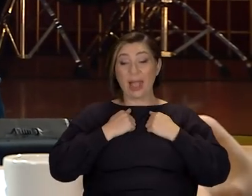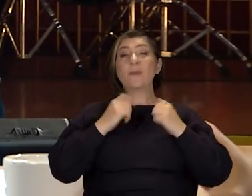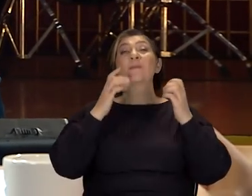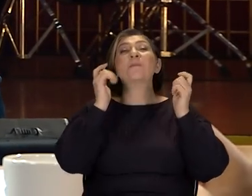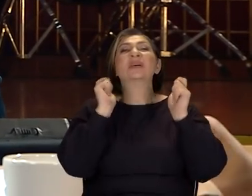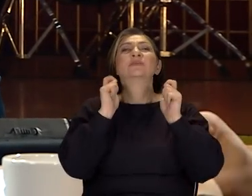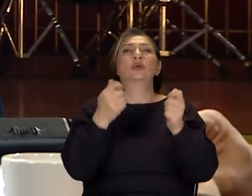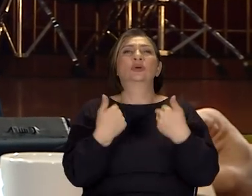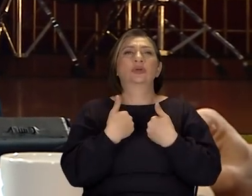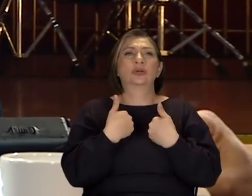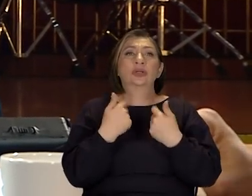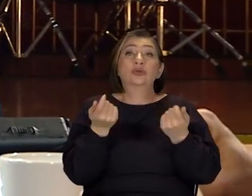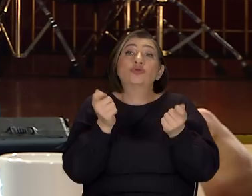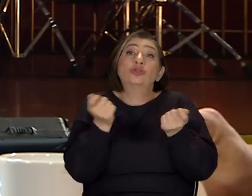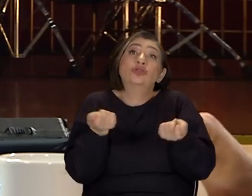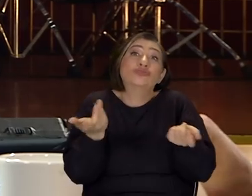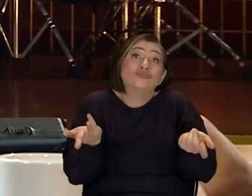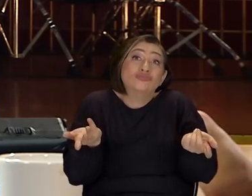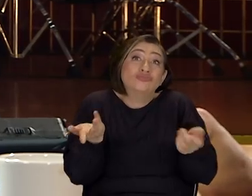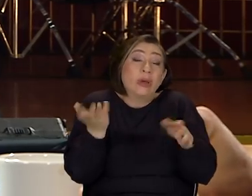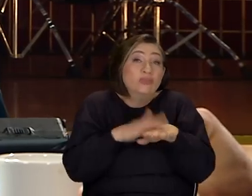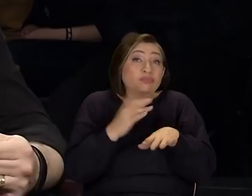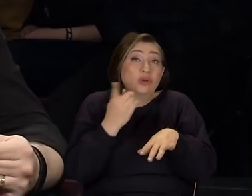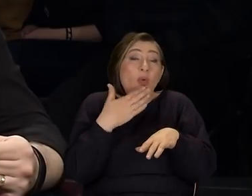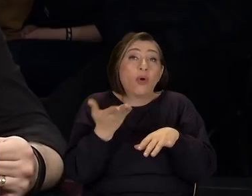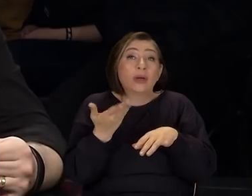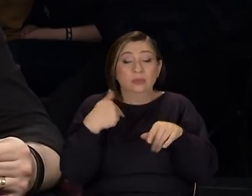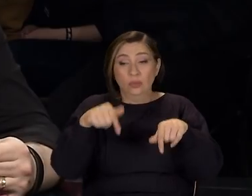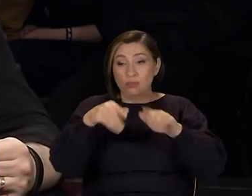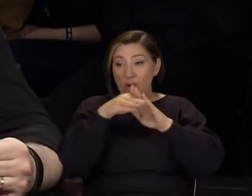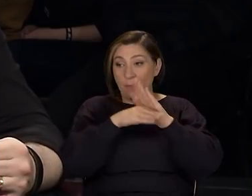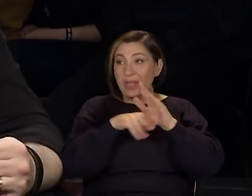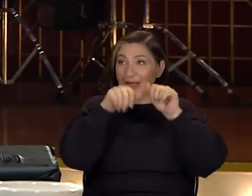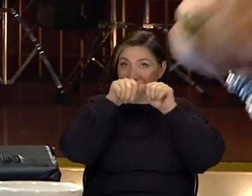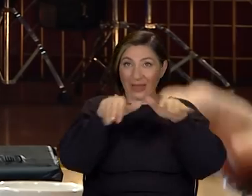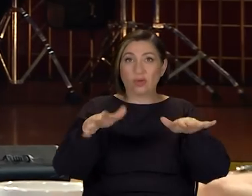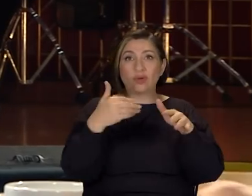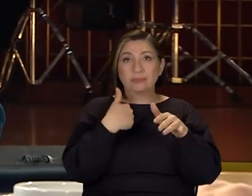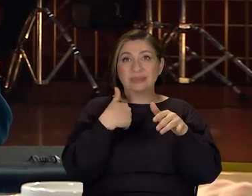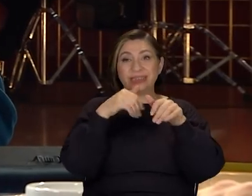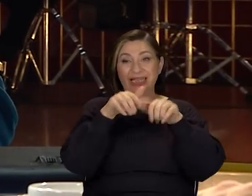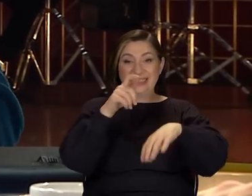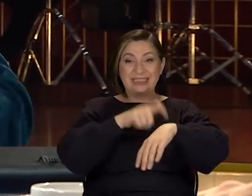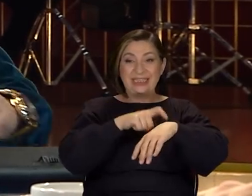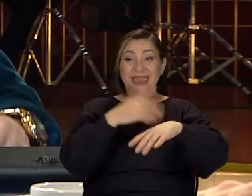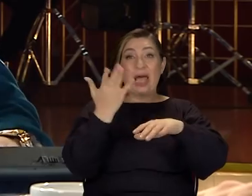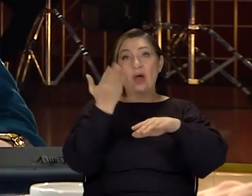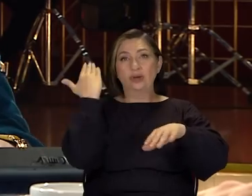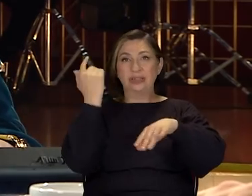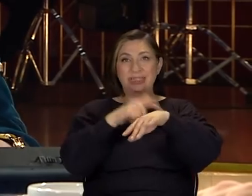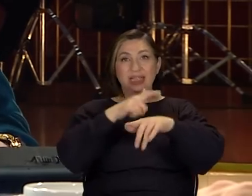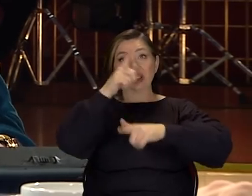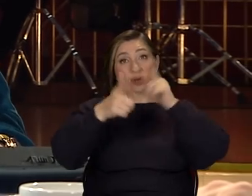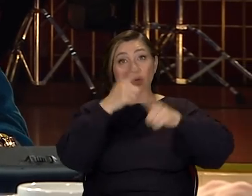mahkumuz. Zor iş. Ne yapacaksın? Yani mesela şimdi biz bu programı yayınlanıyor. Tabii biz yayın saatinden daha önceki bir